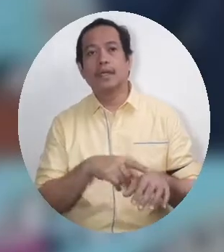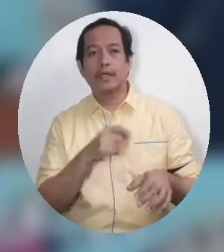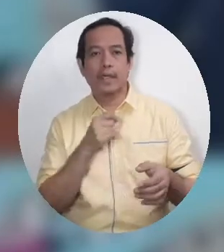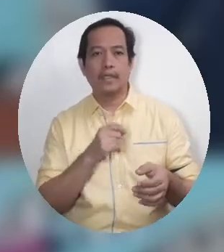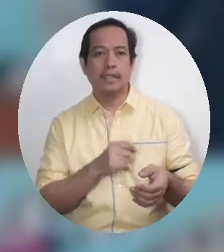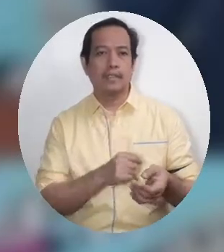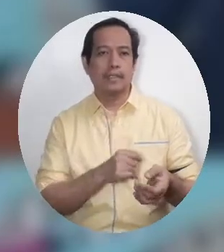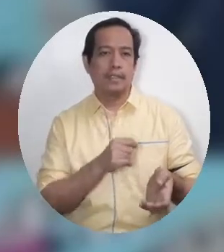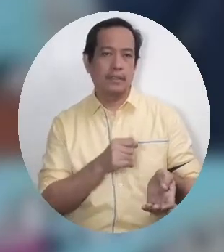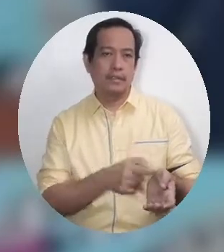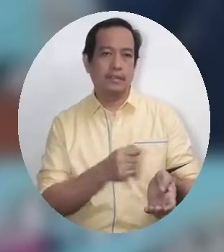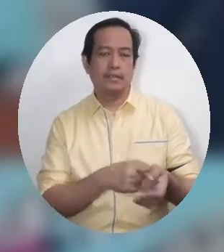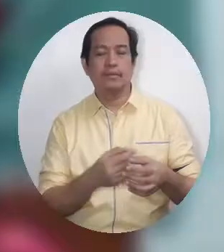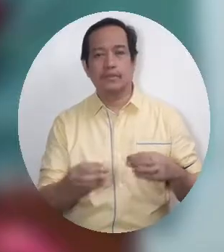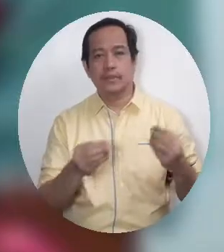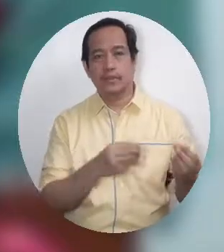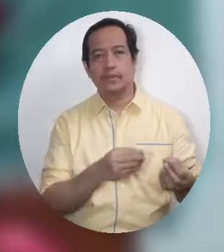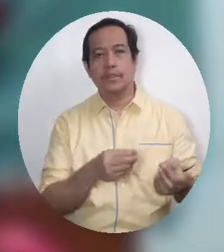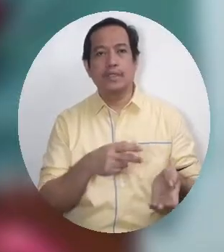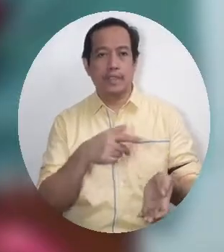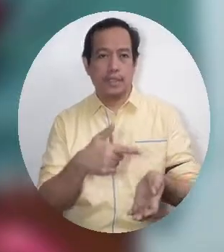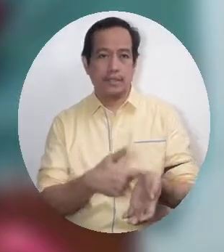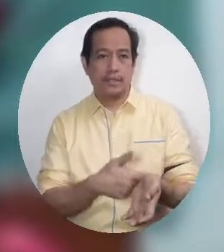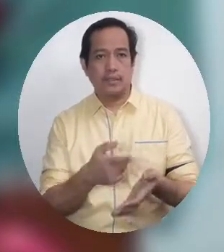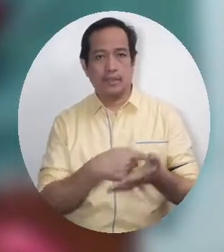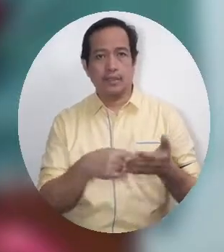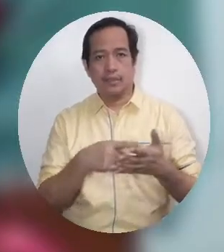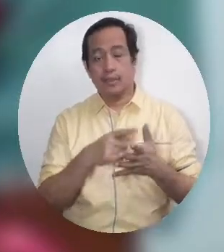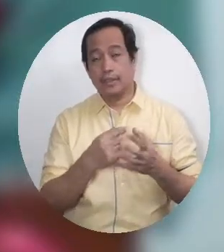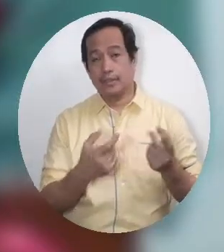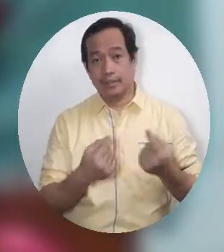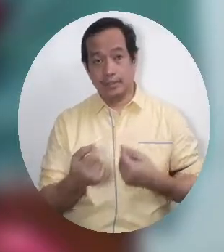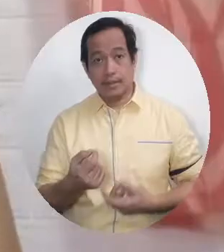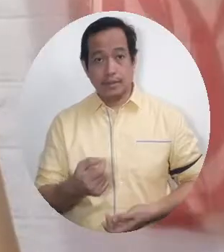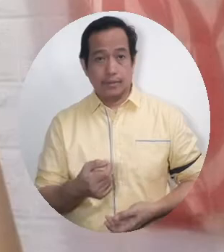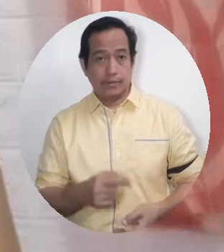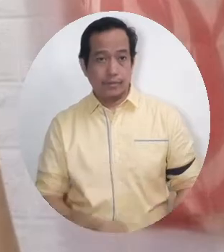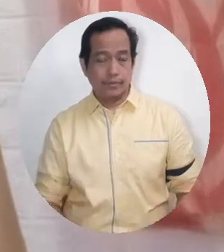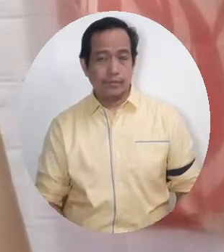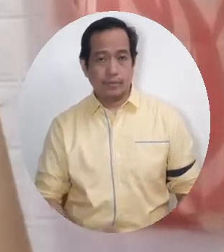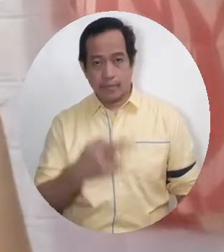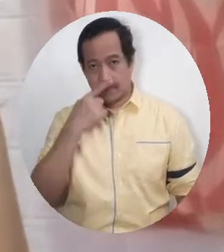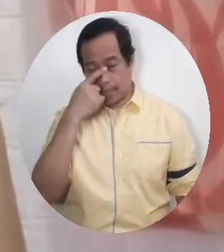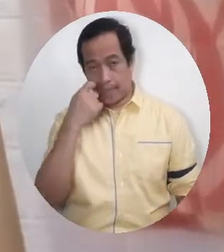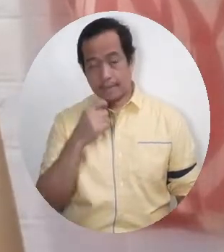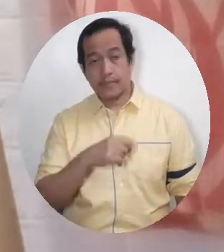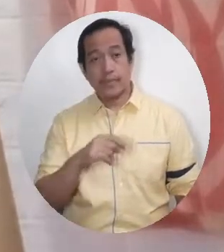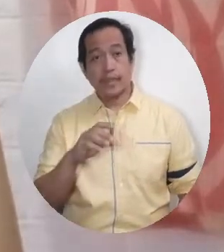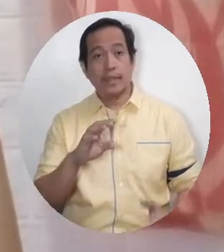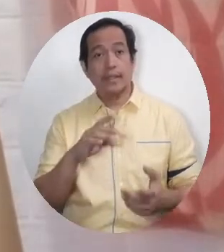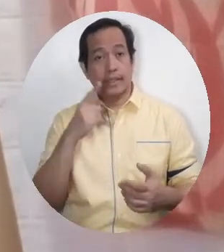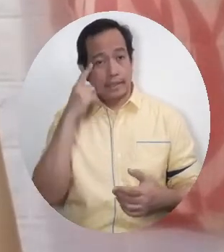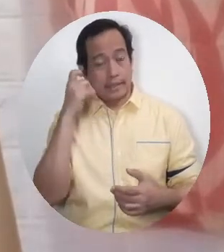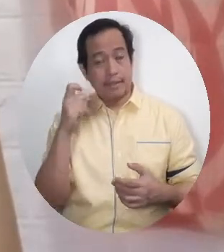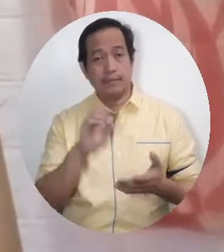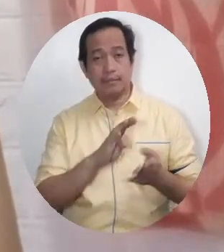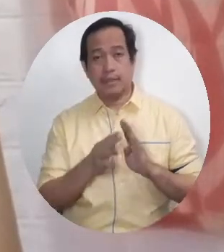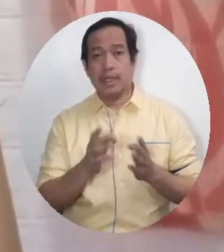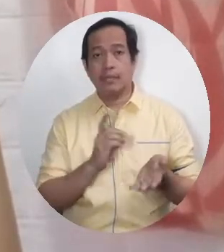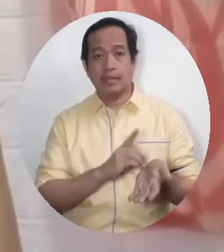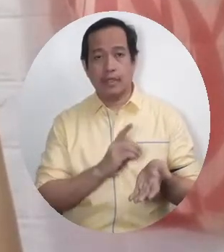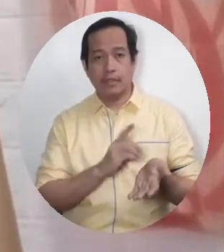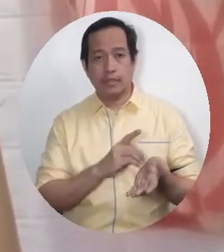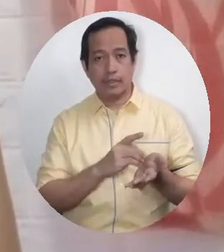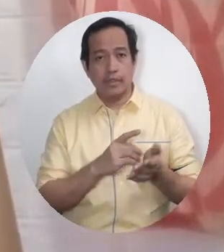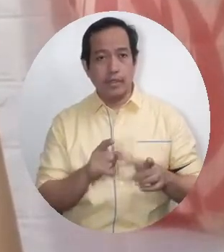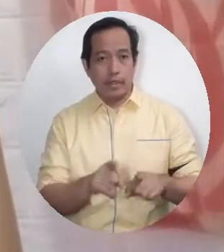may cancer. Lalagyan kitang dextrose. Yun po yung mga habits niya. kasi pinapangarap po niya na